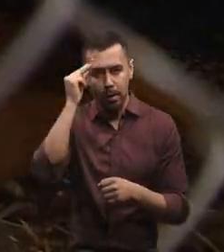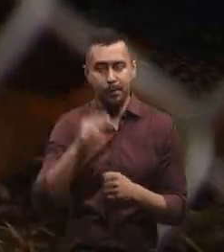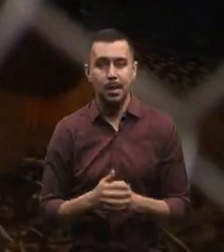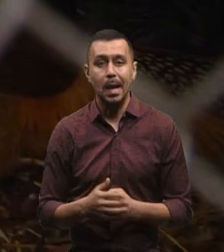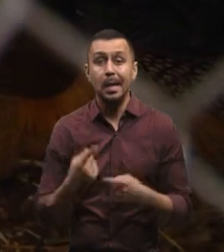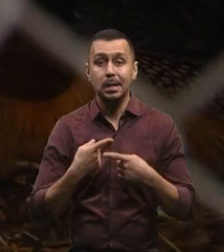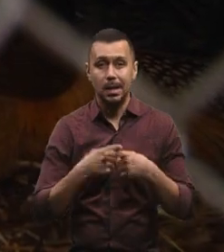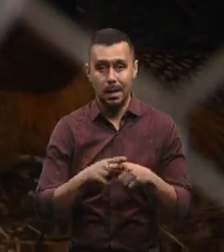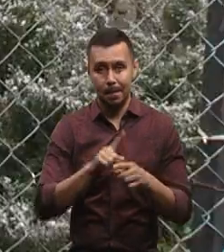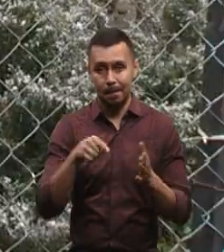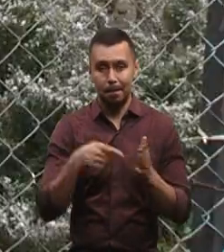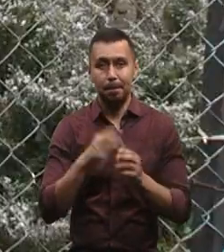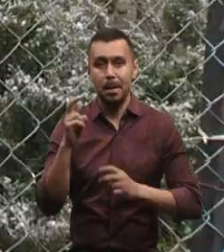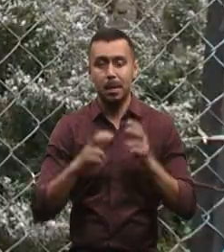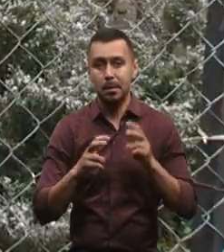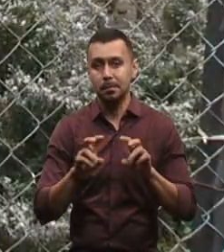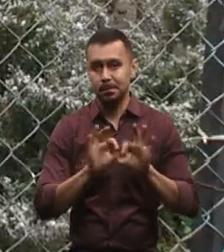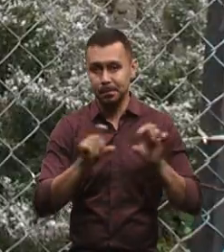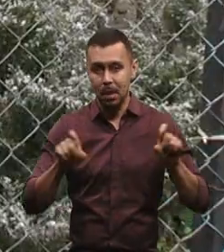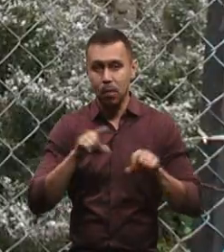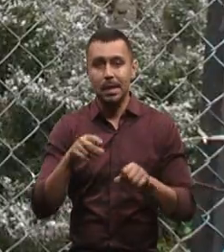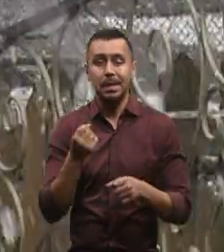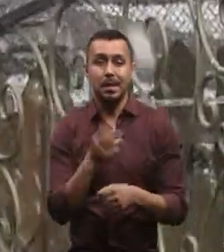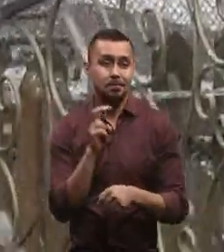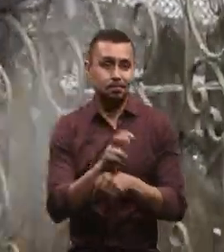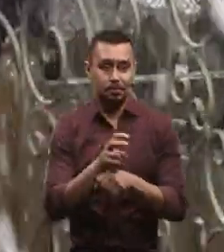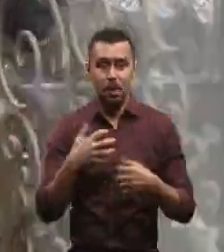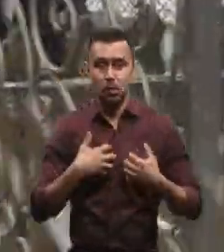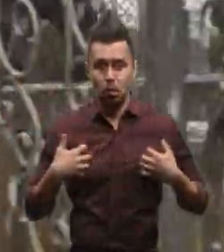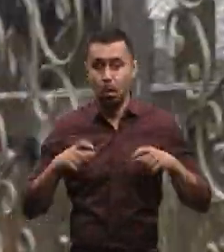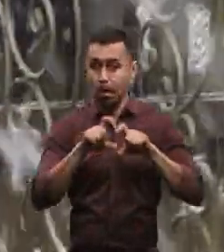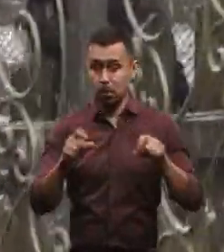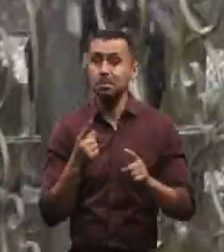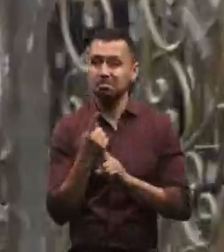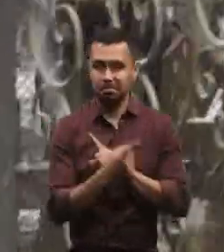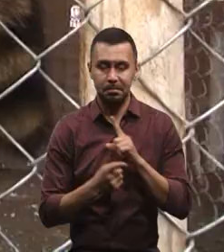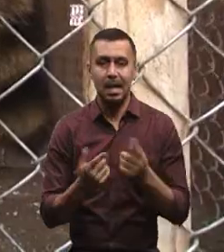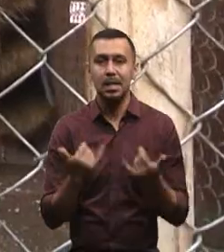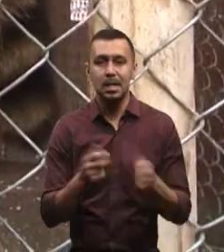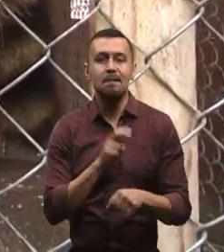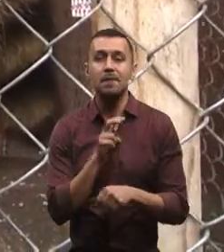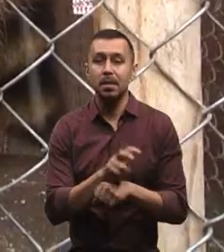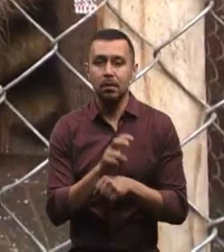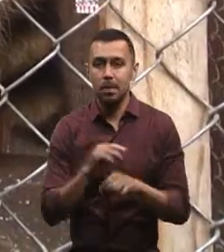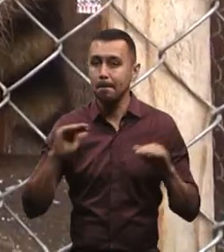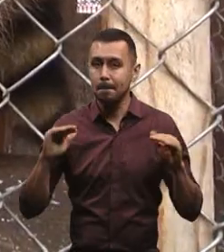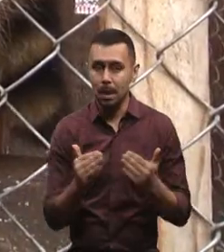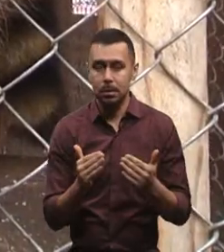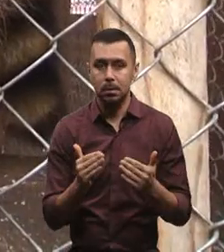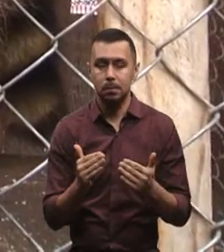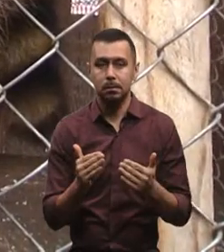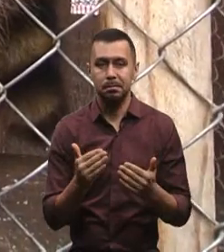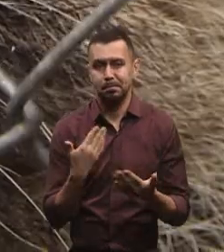Інженер комунального підприємства говорить, кількість відвідувачів зоокуточку змінилася. Зараз відвідувачів менше, чим